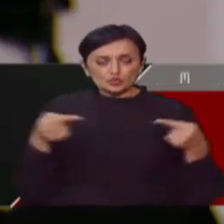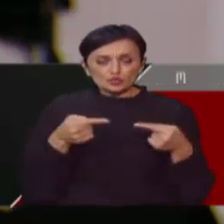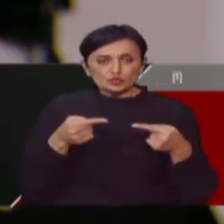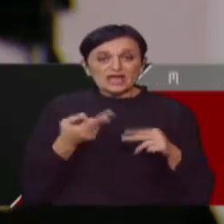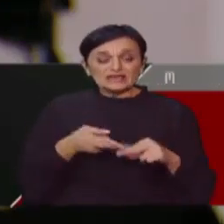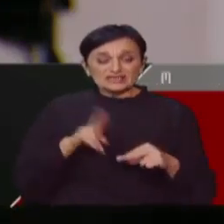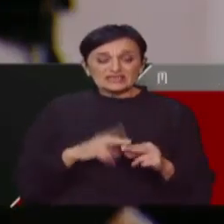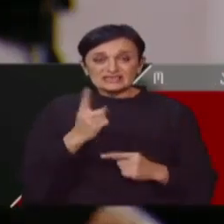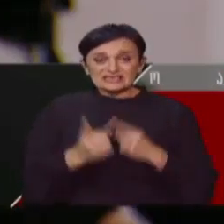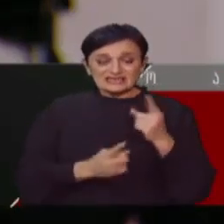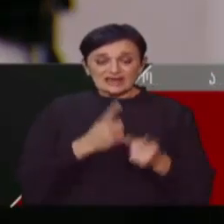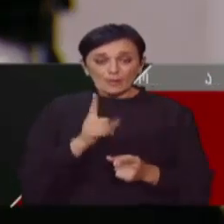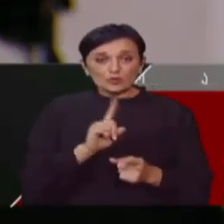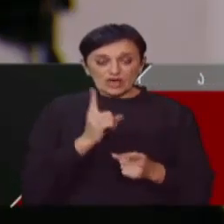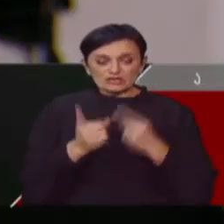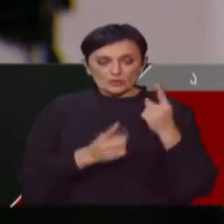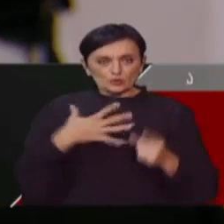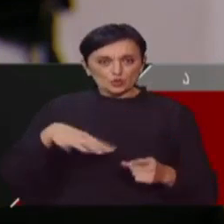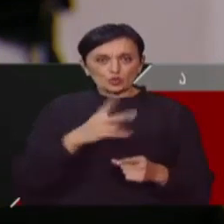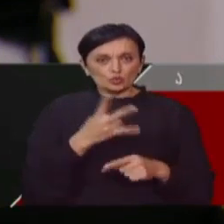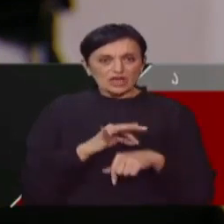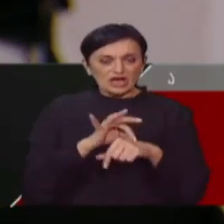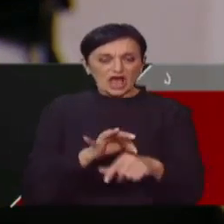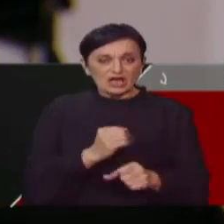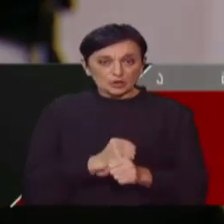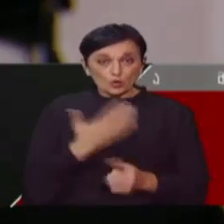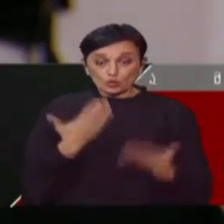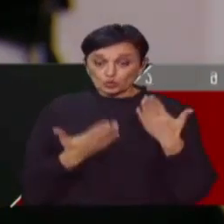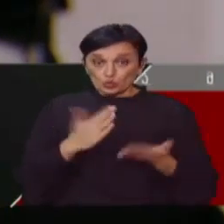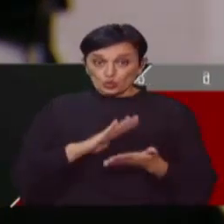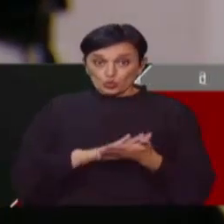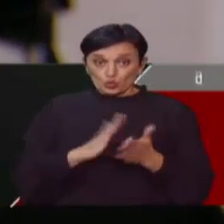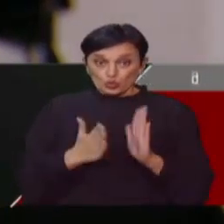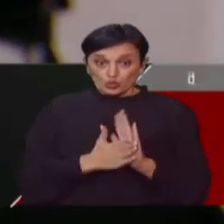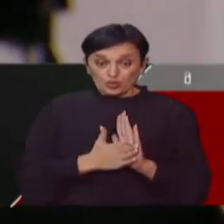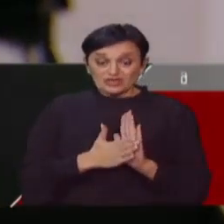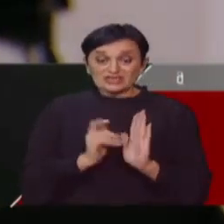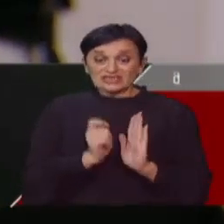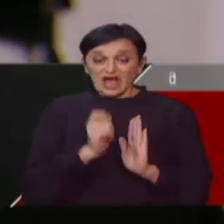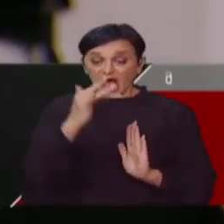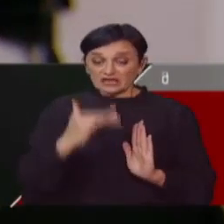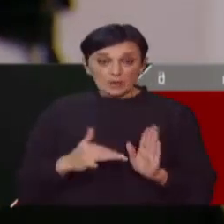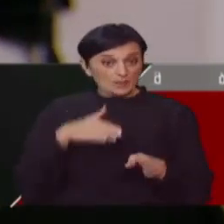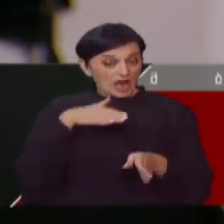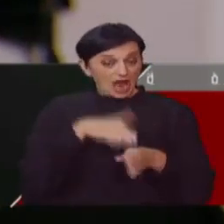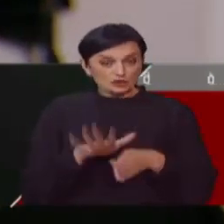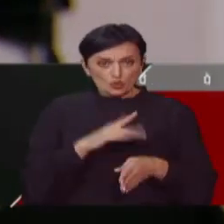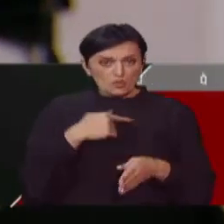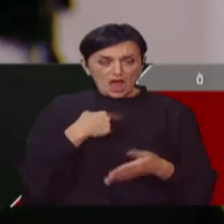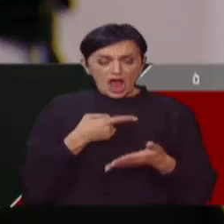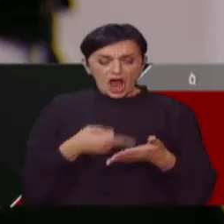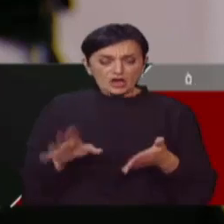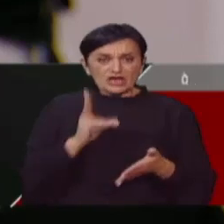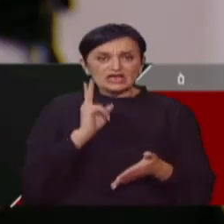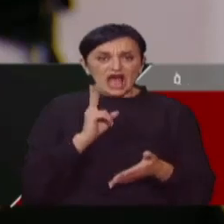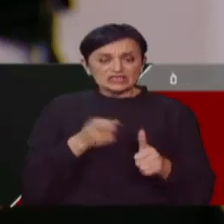ის რეფორმები, რა რეფორმები საქართველოს უნდა გაატაროს. თუ ეს დათქმები არ შესრულდება, მე არც იმას არ გამოვრიცხავ, რომ კანდიდატის